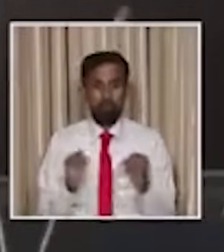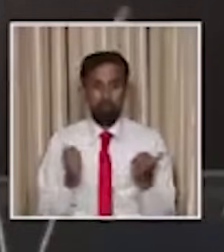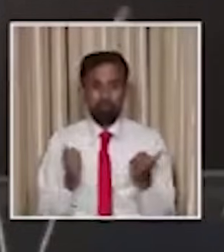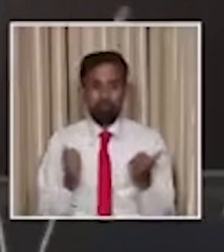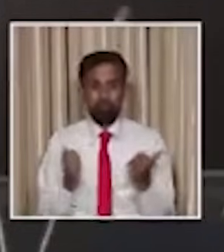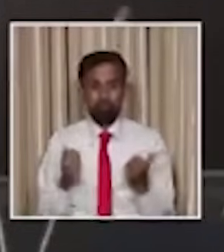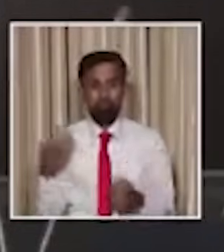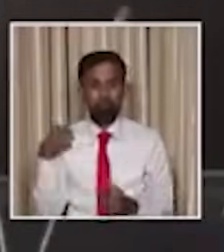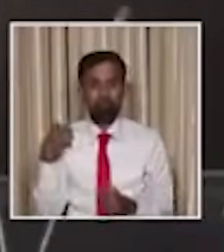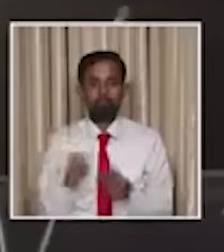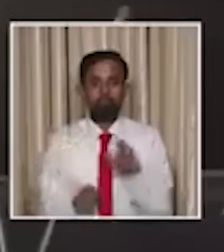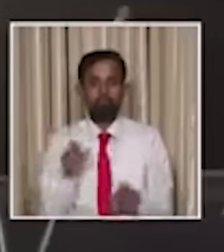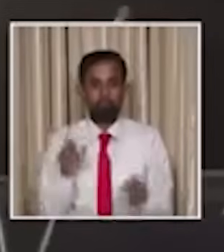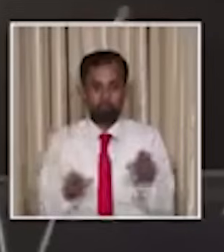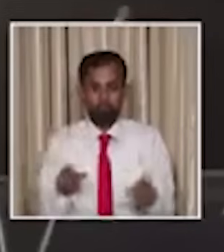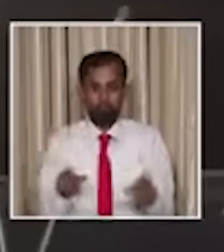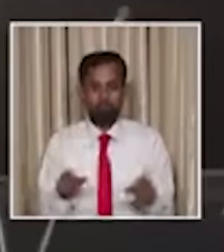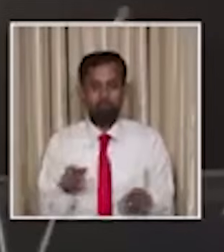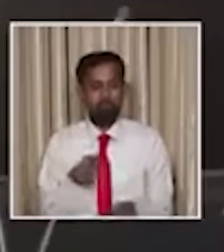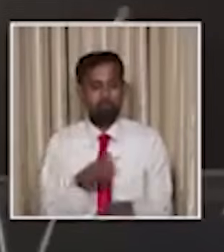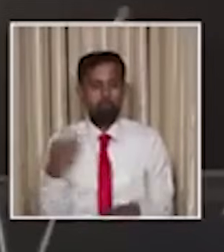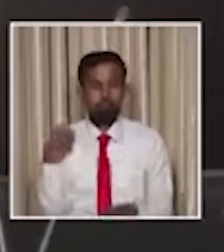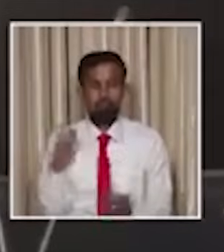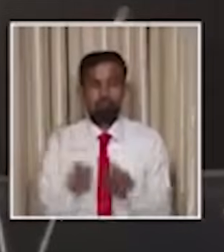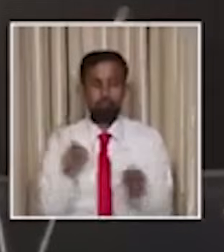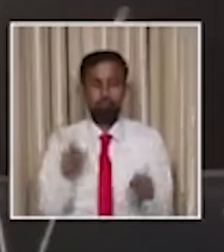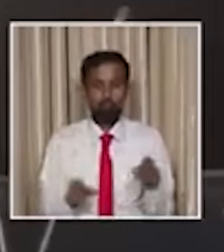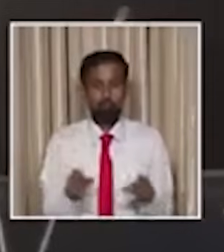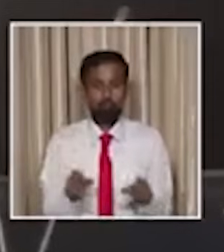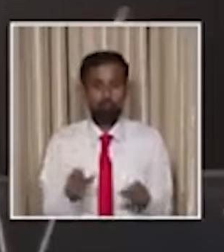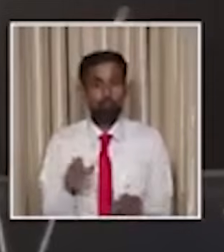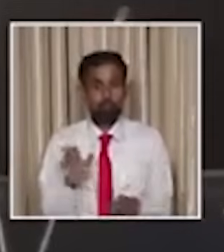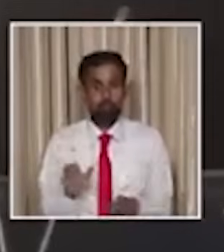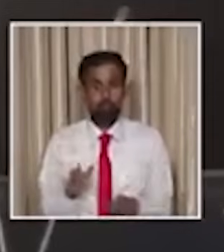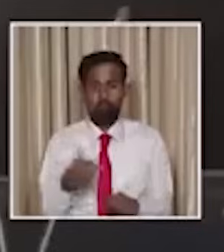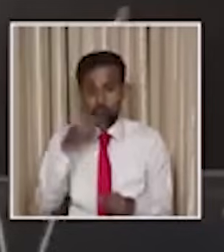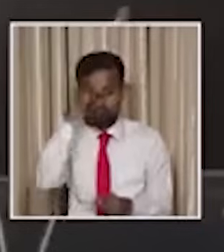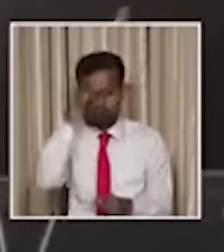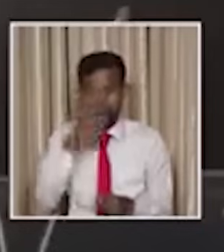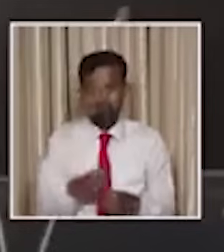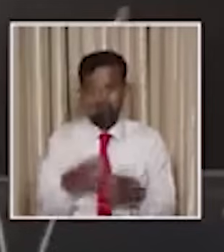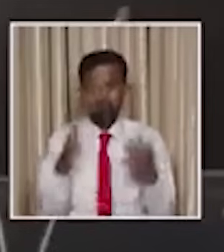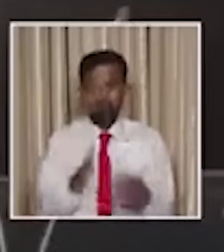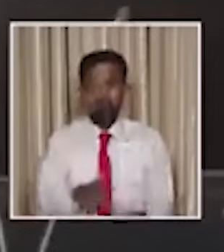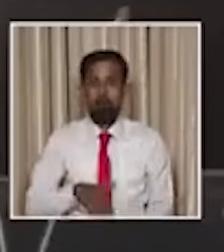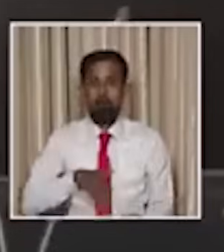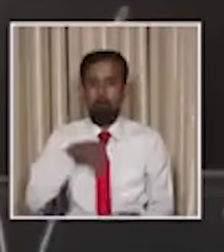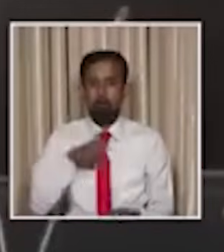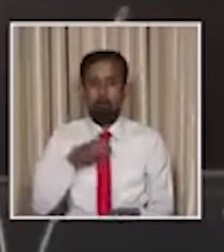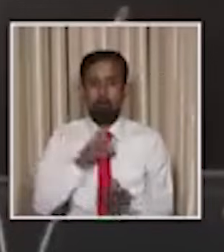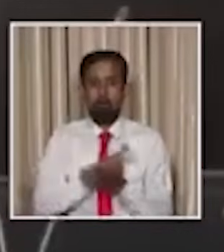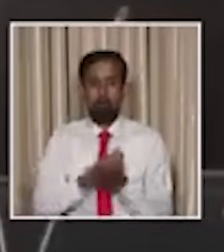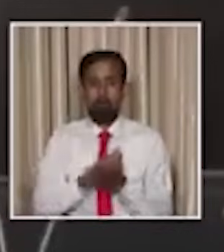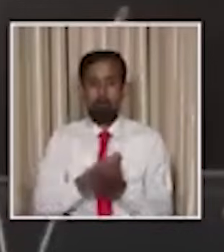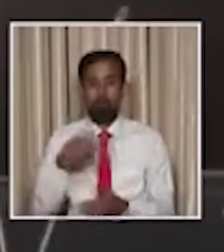செய்தியை நேற்றைய சேனல் 4 செய்தி ஊடகம் சர்வதேசத்துக்கு சொல்லியிருக்கிறது. அவ்வாறான ஒரு மோசமான செயலை இந்த